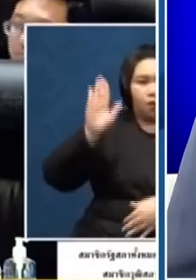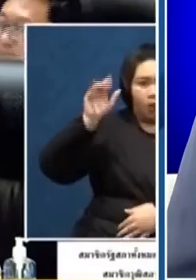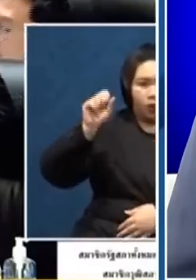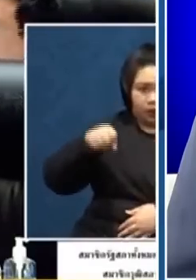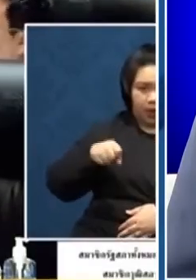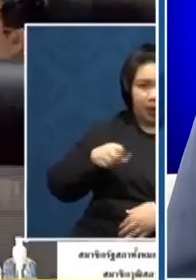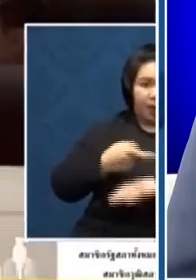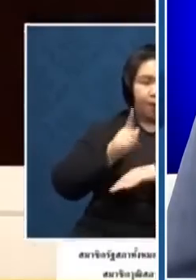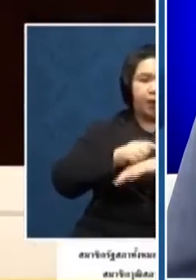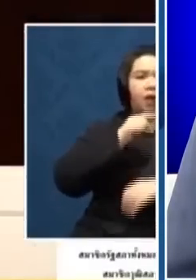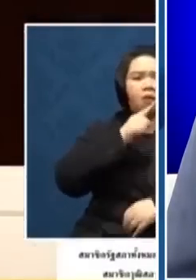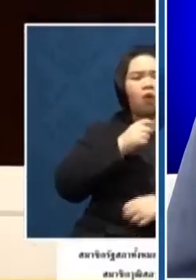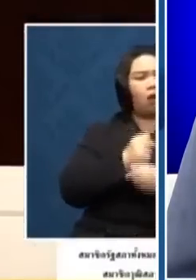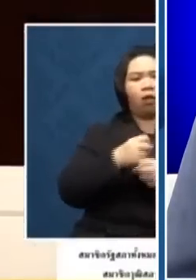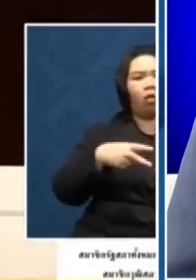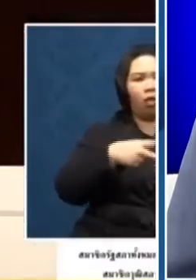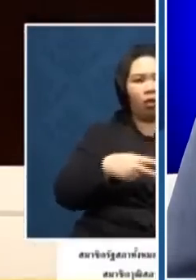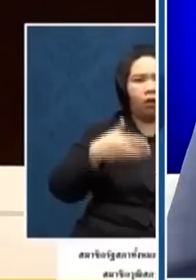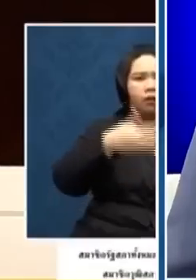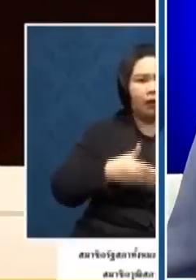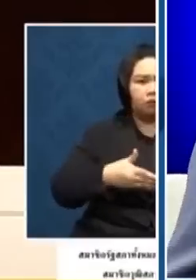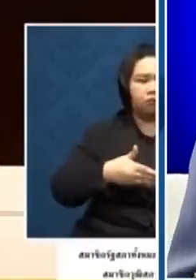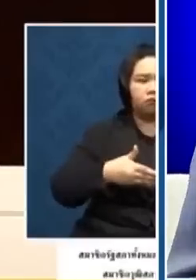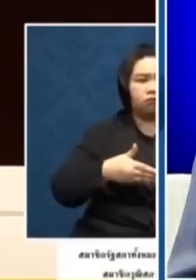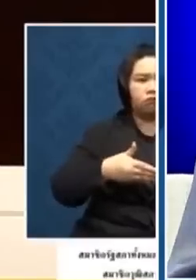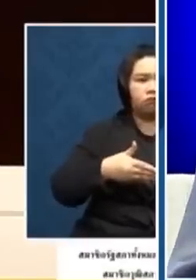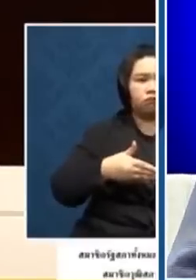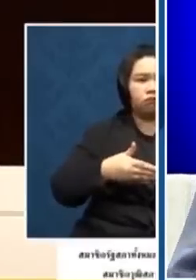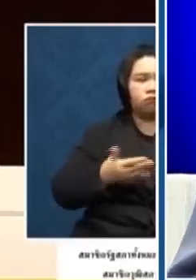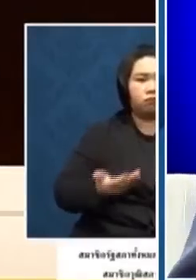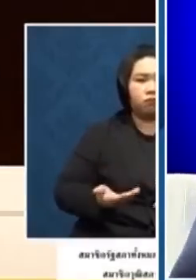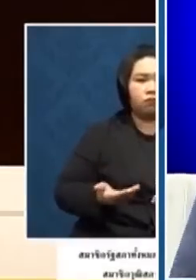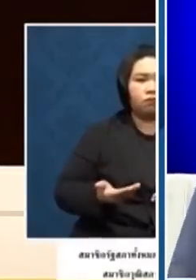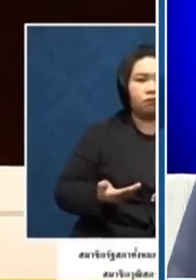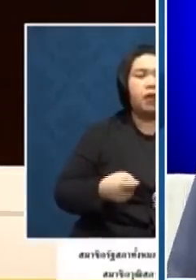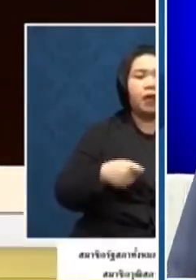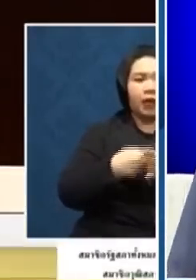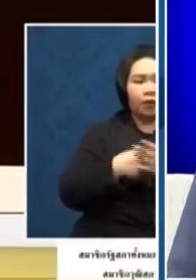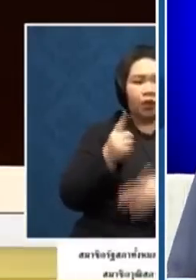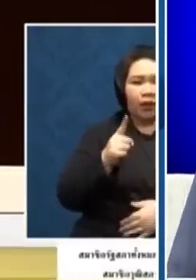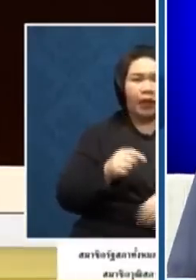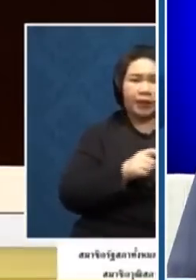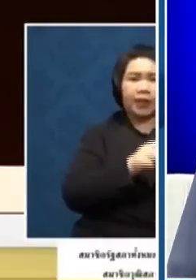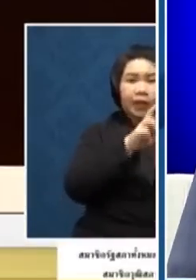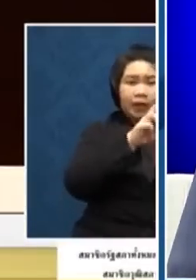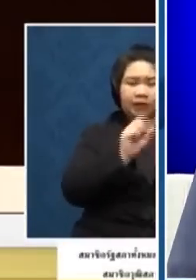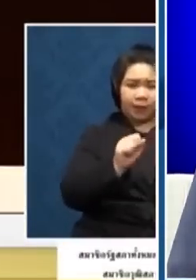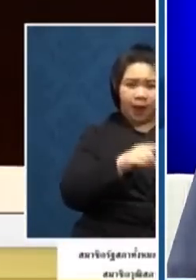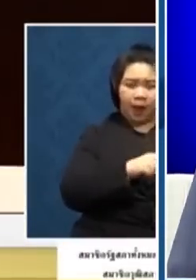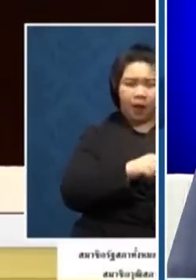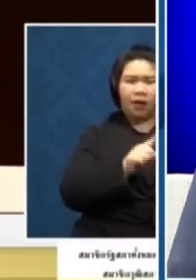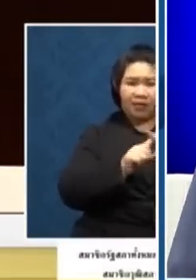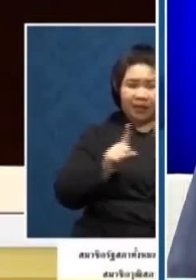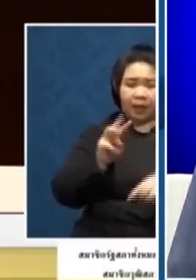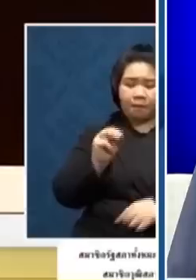คุณจุลพันธ์อมรวิวัฒน์ใช่ไหมฮะ ลูกชาย พิสมพงศ์ใช่ลูกชายพิพงศ์ฮะ